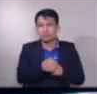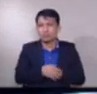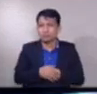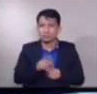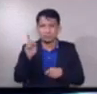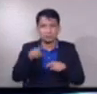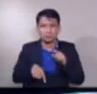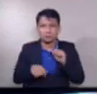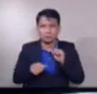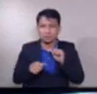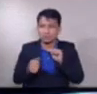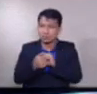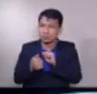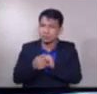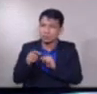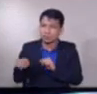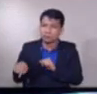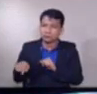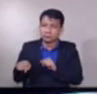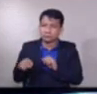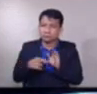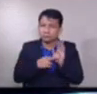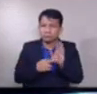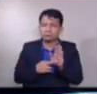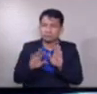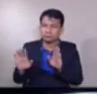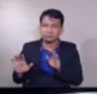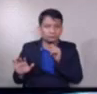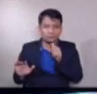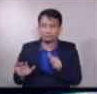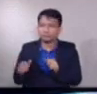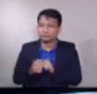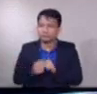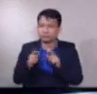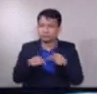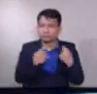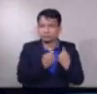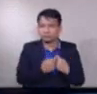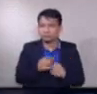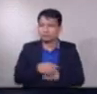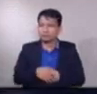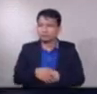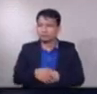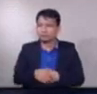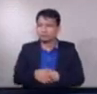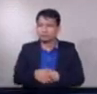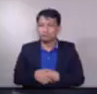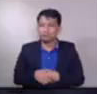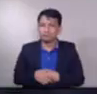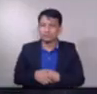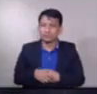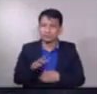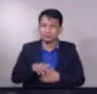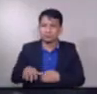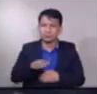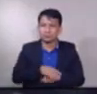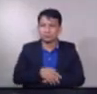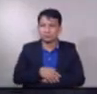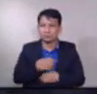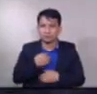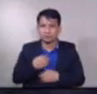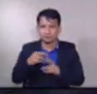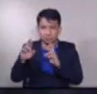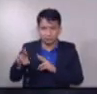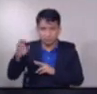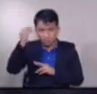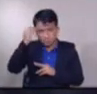Hindi kasama doon ang mga kinakatawan mo, no? Na tribo or mga lalawigan na merong mga luman. I respect your